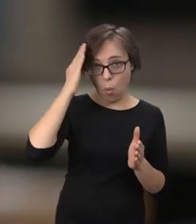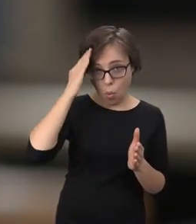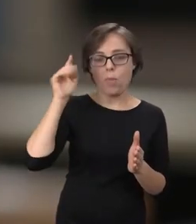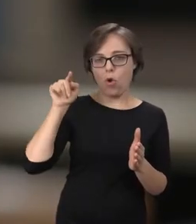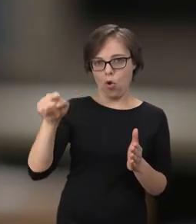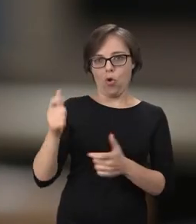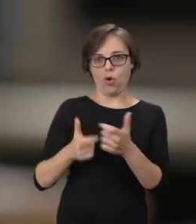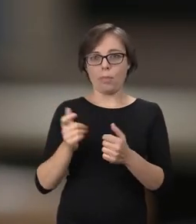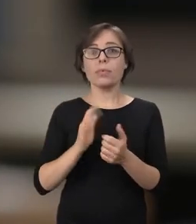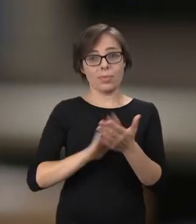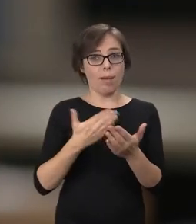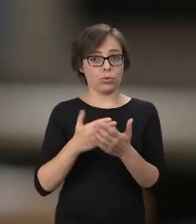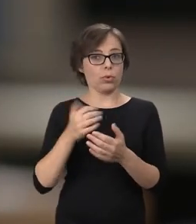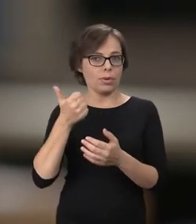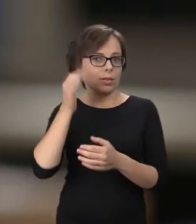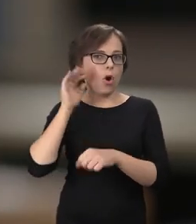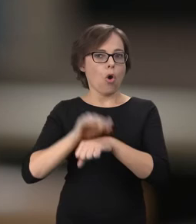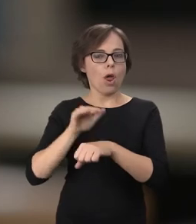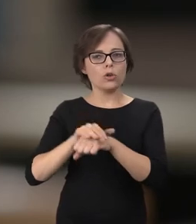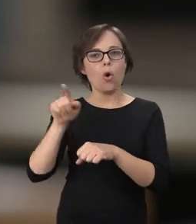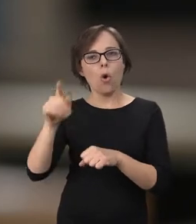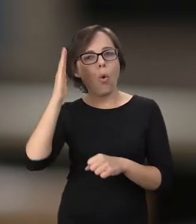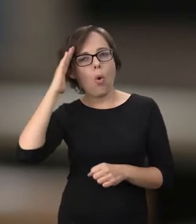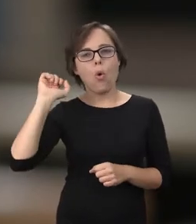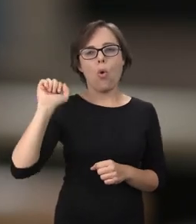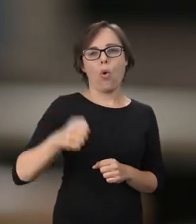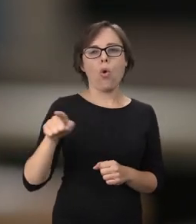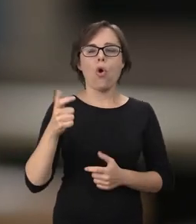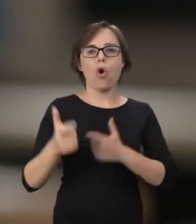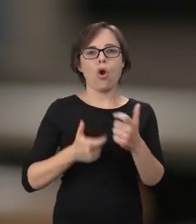Na przykład jedna z koleżanek specjalizuje się w wykonaniu